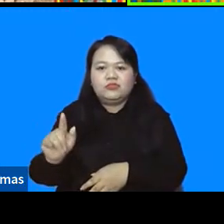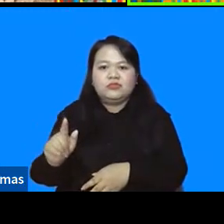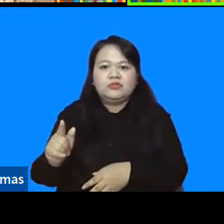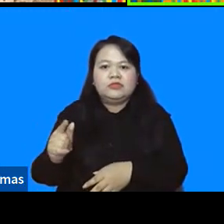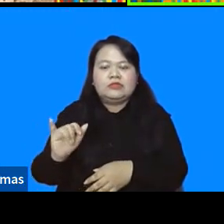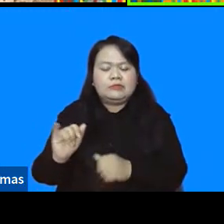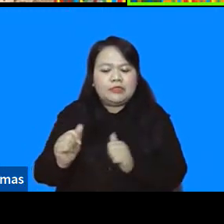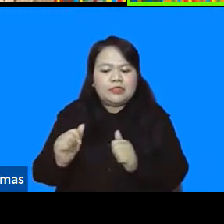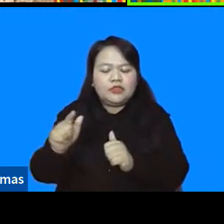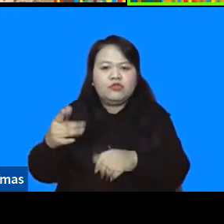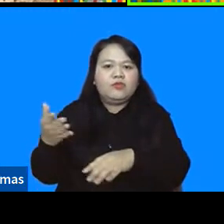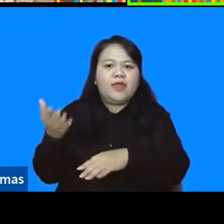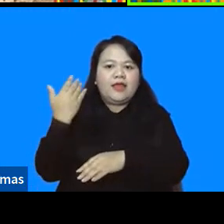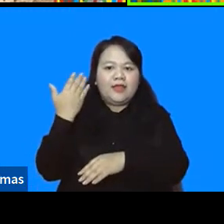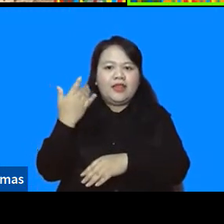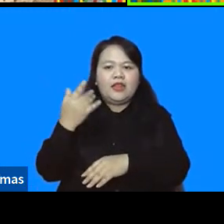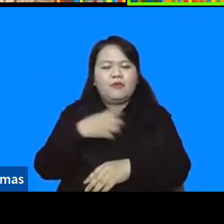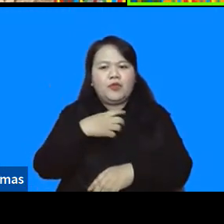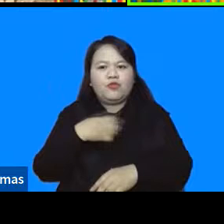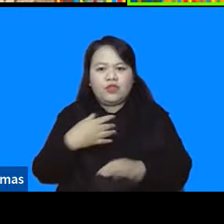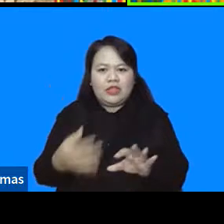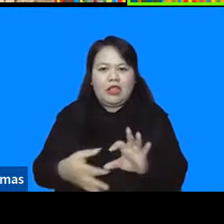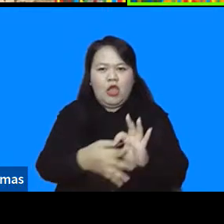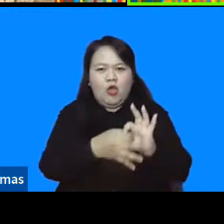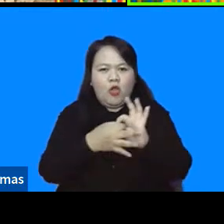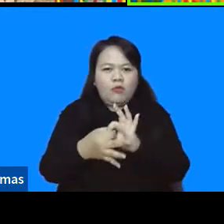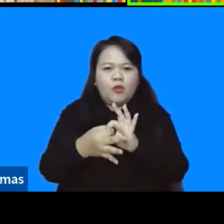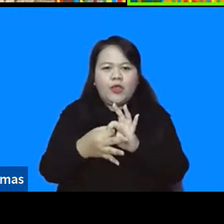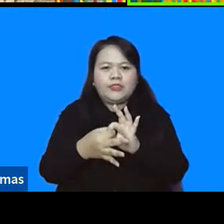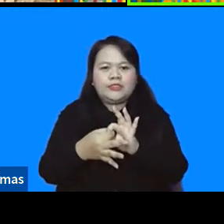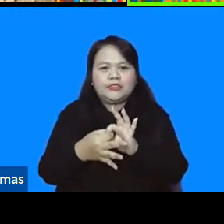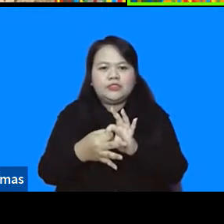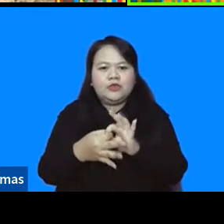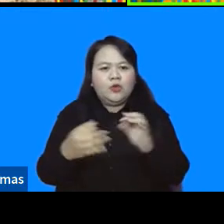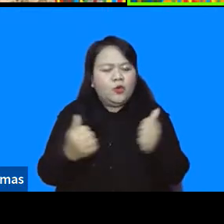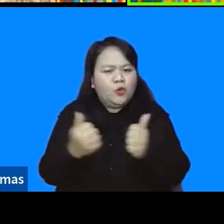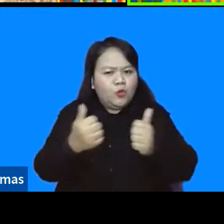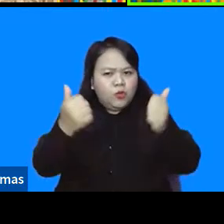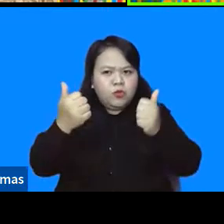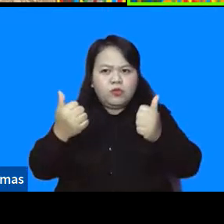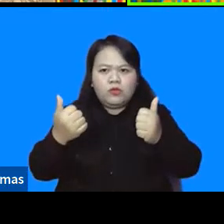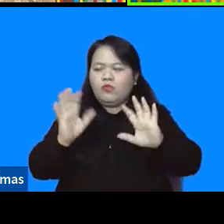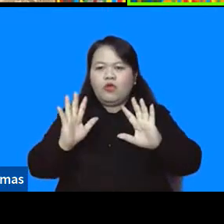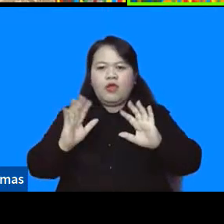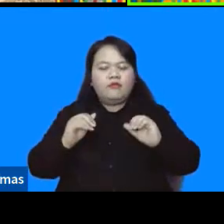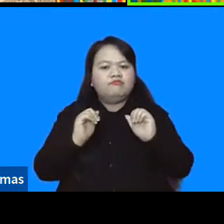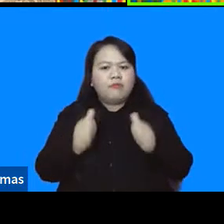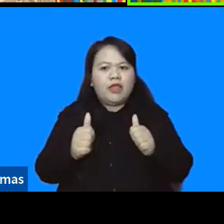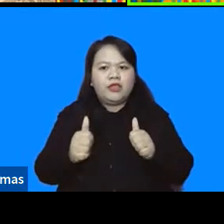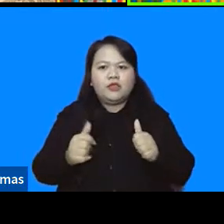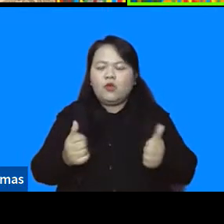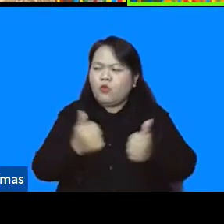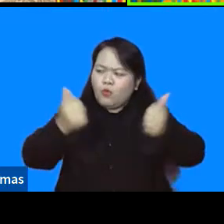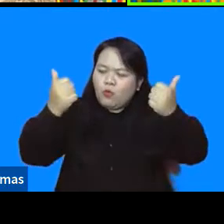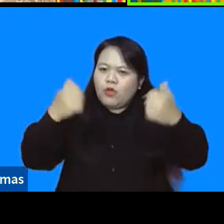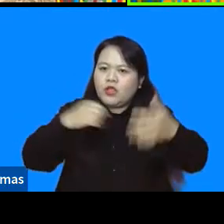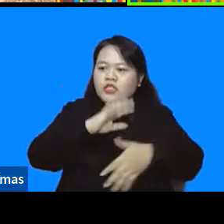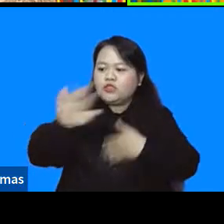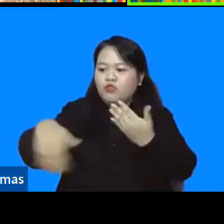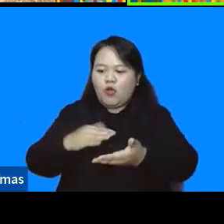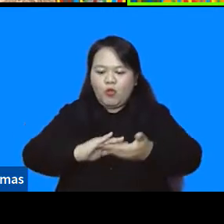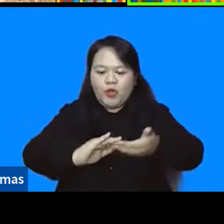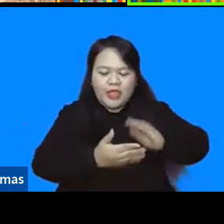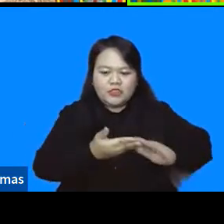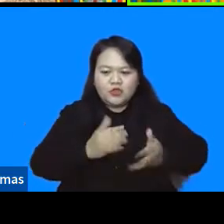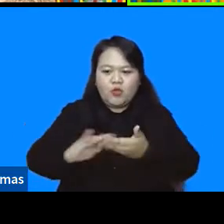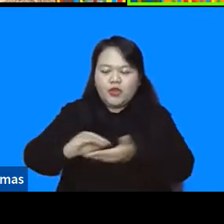kemarin gitu. Jadi menurut Bunda kolaborasinya sangat sangat hebat lah, bukan baik lagi gitu ya, di antara semua komunitas yang ada gitu yang